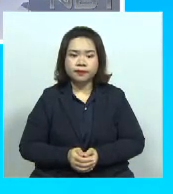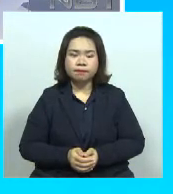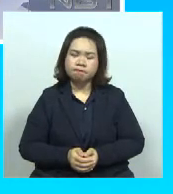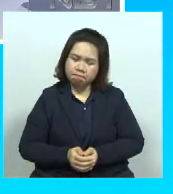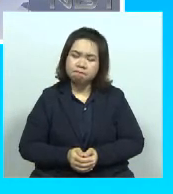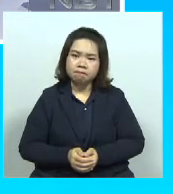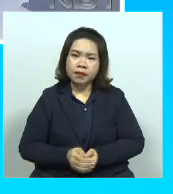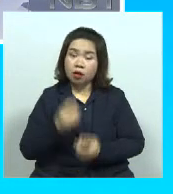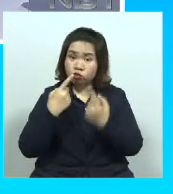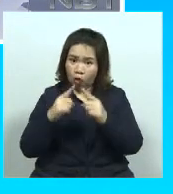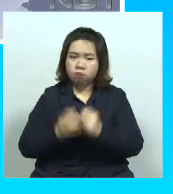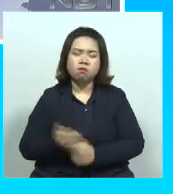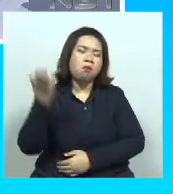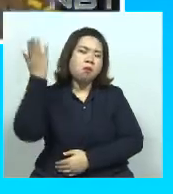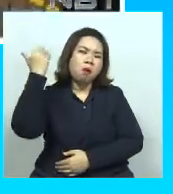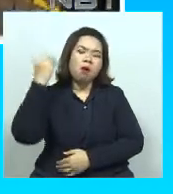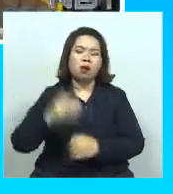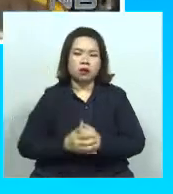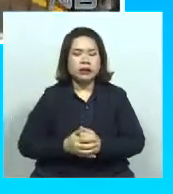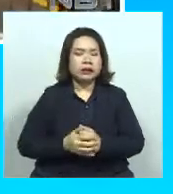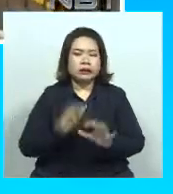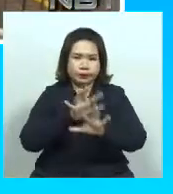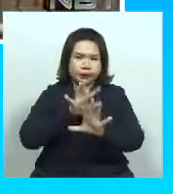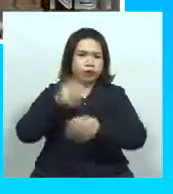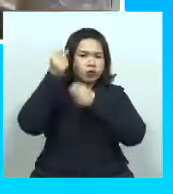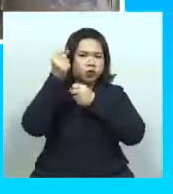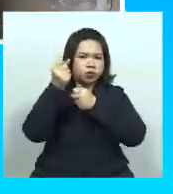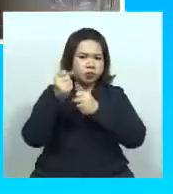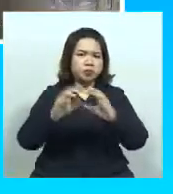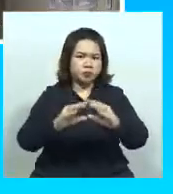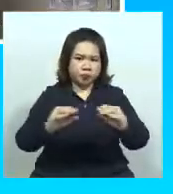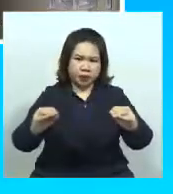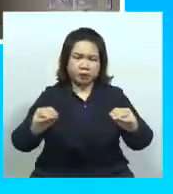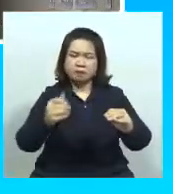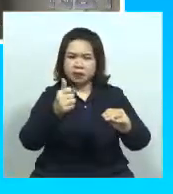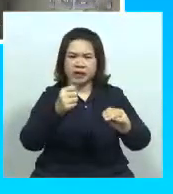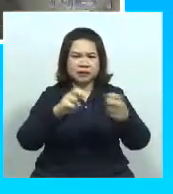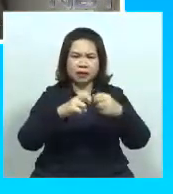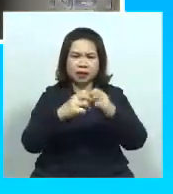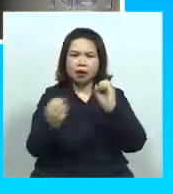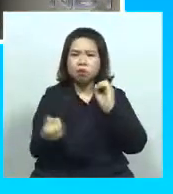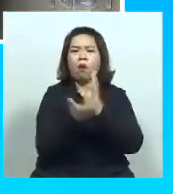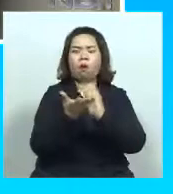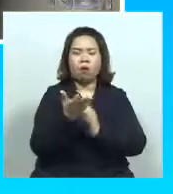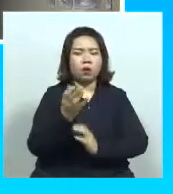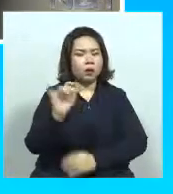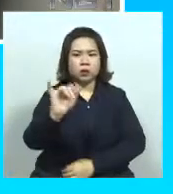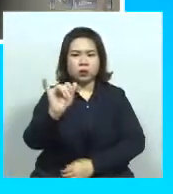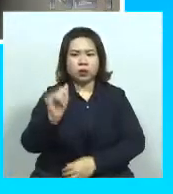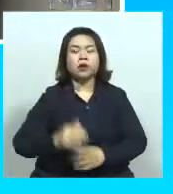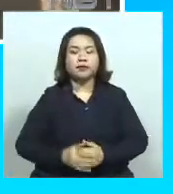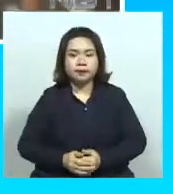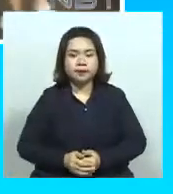ที่ผ่านมาเนี่ยยังค่อนข้างจะเป็นไปด้วยความสงบเรียบร้อยนะครับยังไม่มีรายงานว่ามีการปะทะกันอย่างรุนแรงอะไรนะครับ